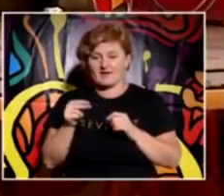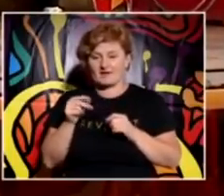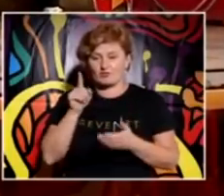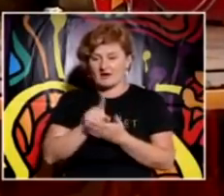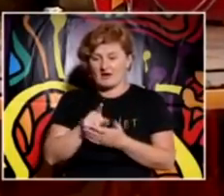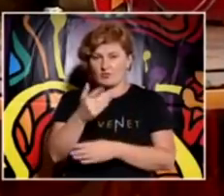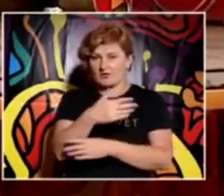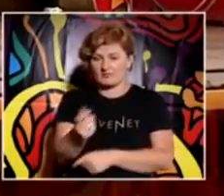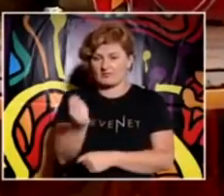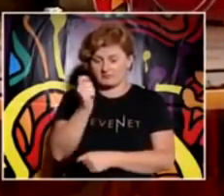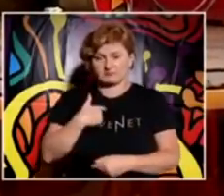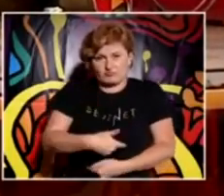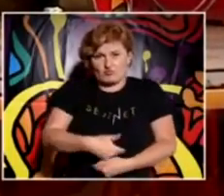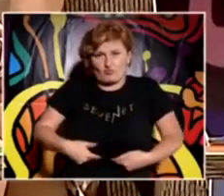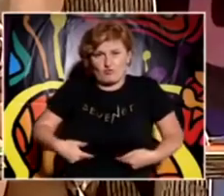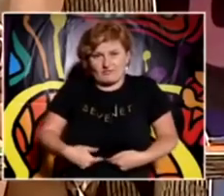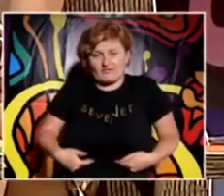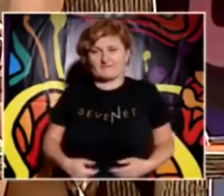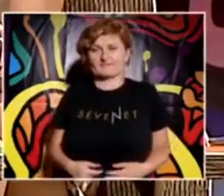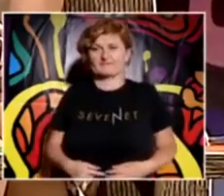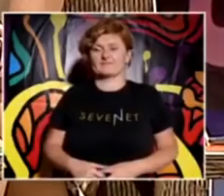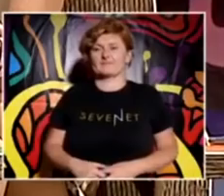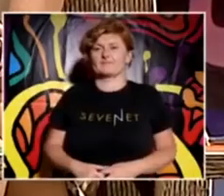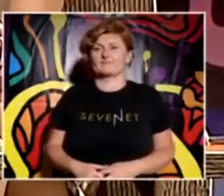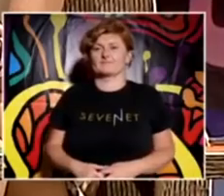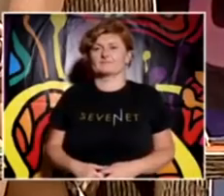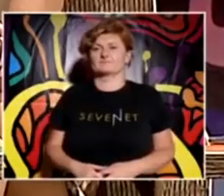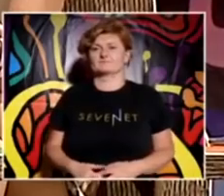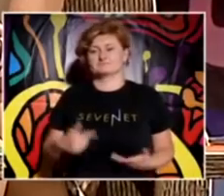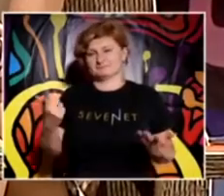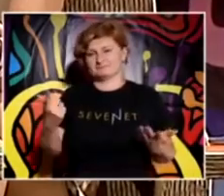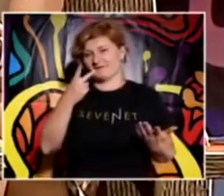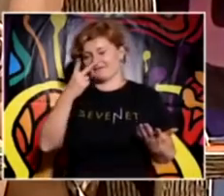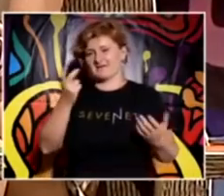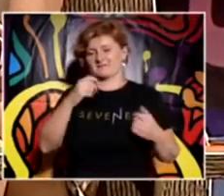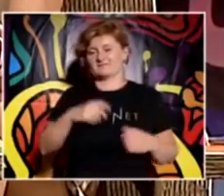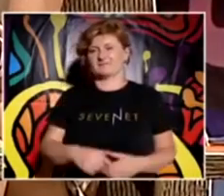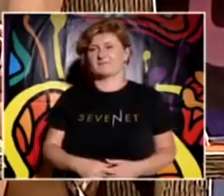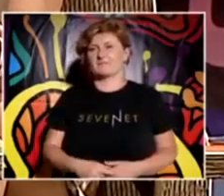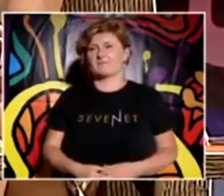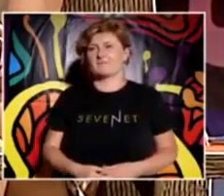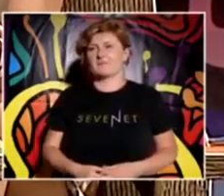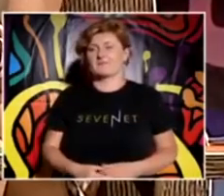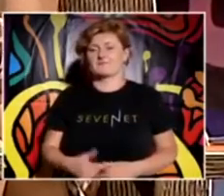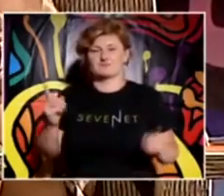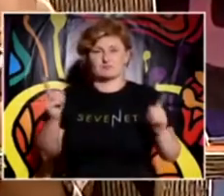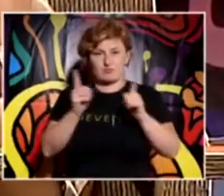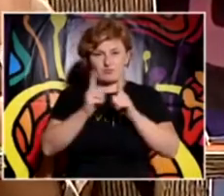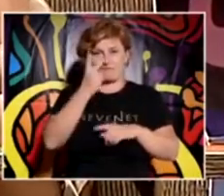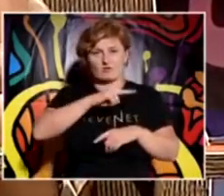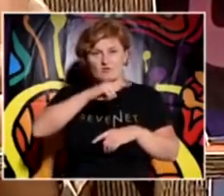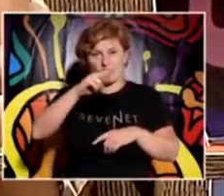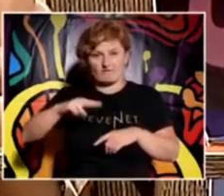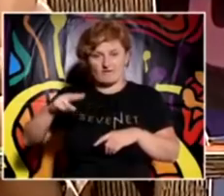moglibyśmy trochę pogłodować. Czyli byłeś bohaterem we własnej parze. Tak, spotkaliśmy dwóch Norwegów, powiedzieli nam,